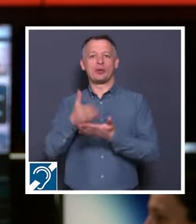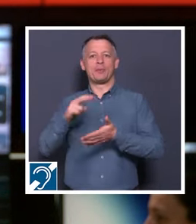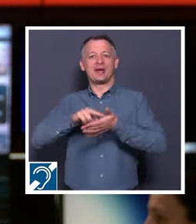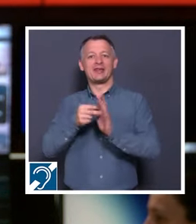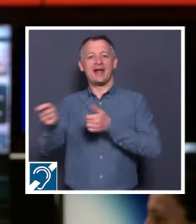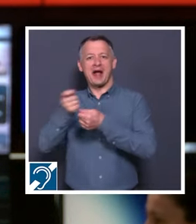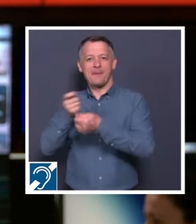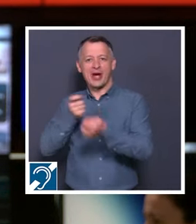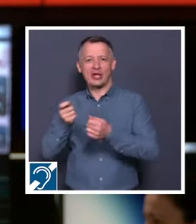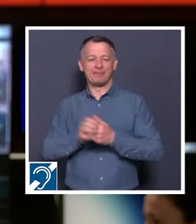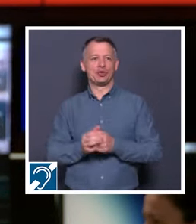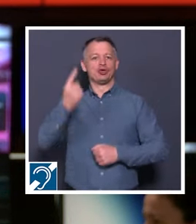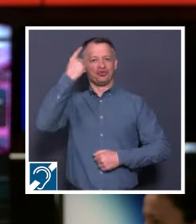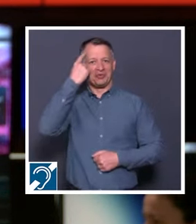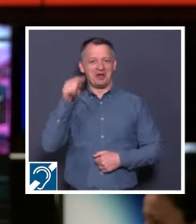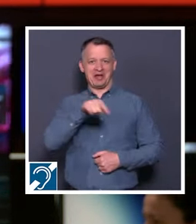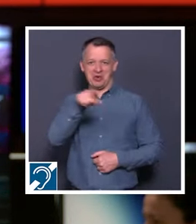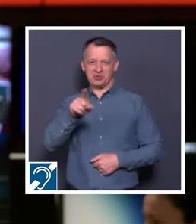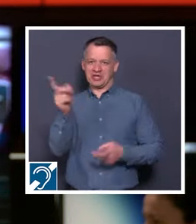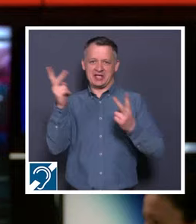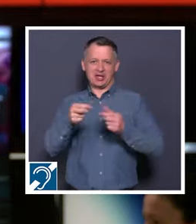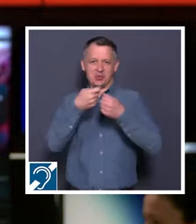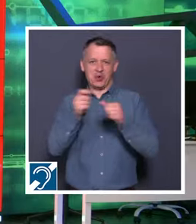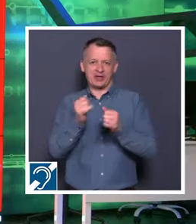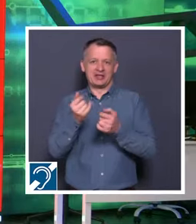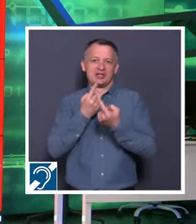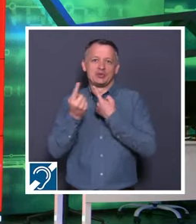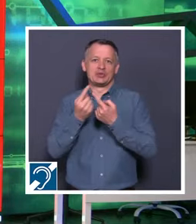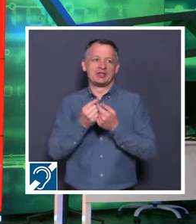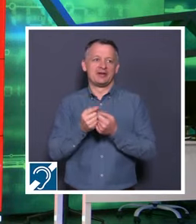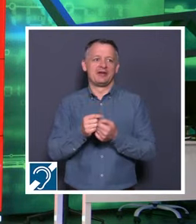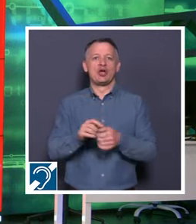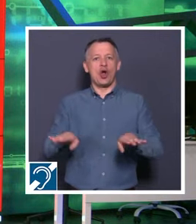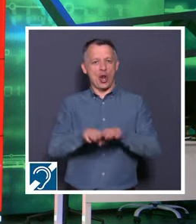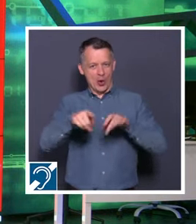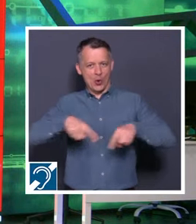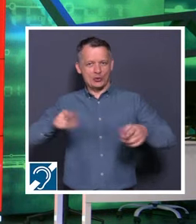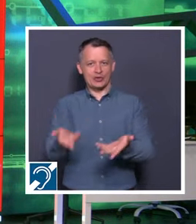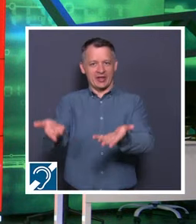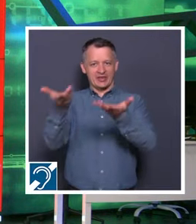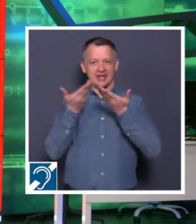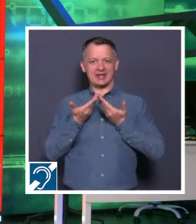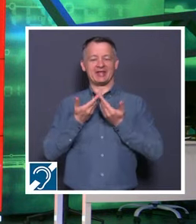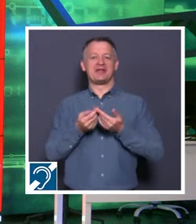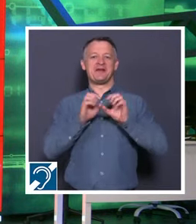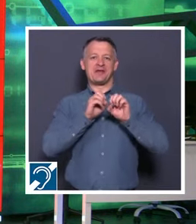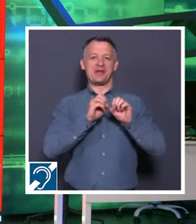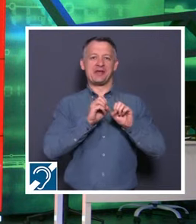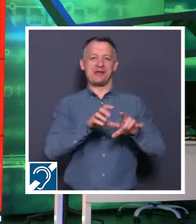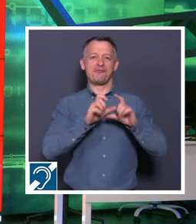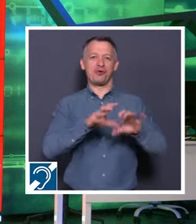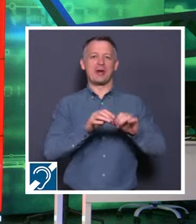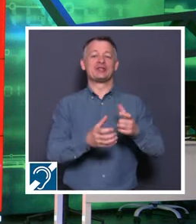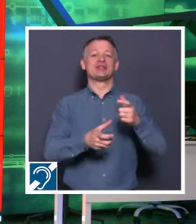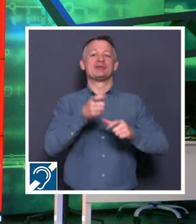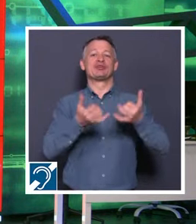campaniei. Știm însă că nu se înțeleg pe toate subiectele, iar Marius Vulpe ne dă toate detaliile despre ceea ce se întâmplă